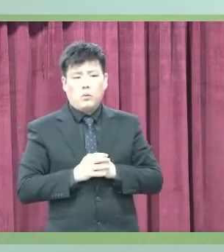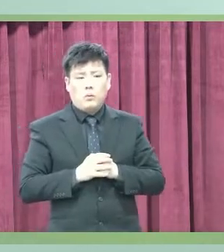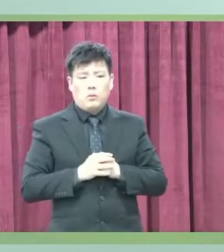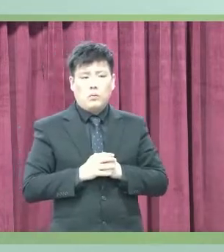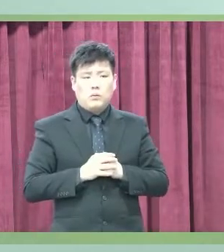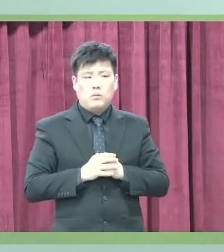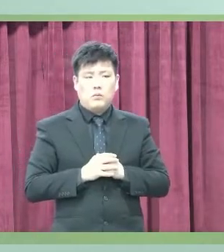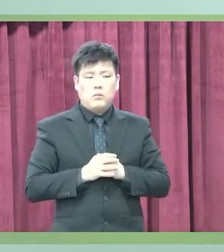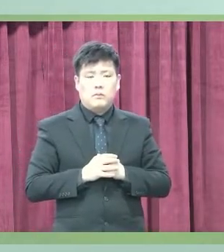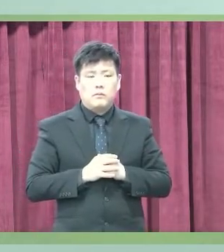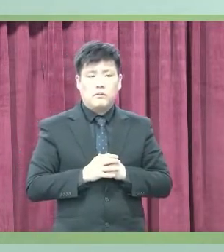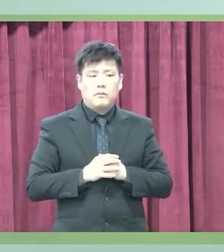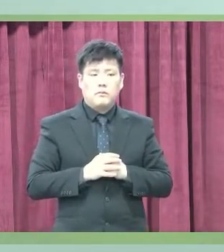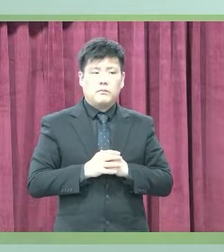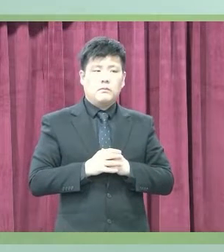있습니다.